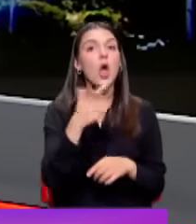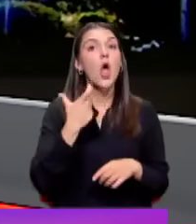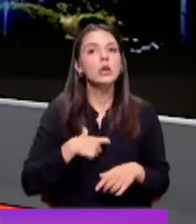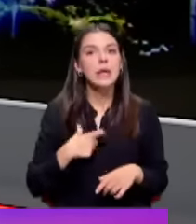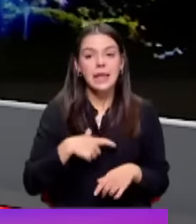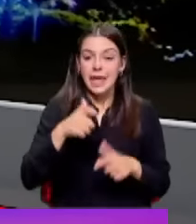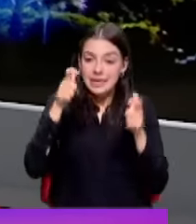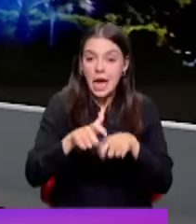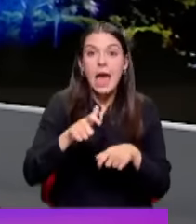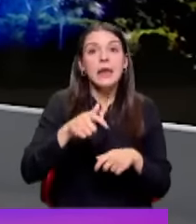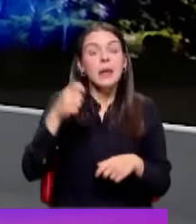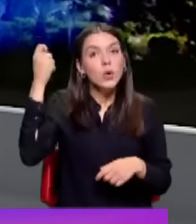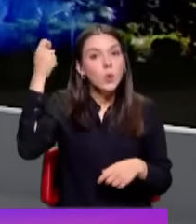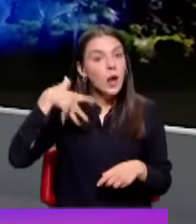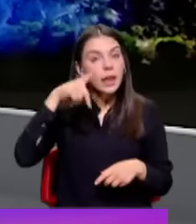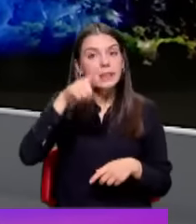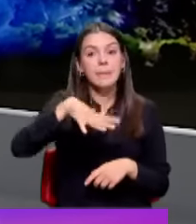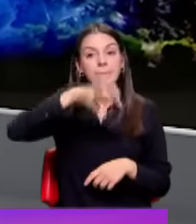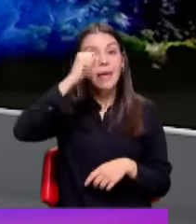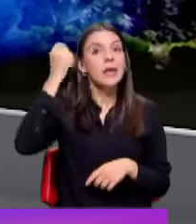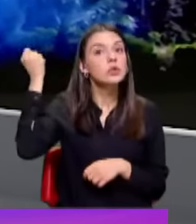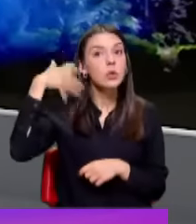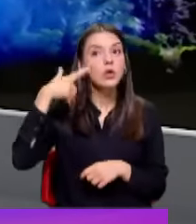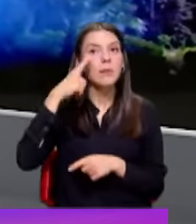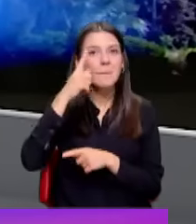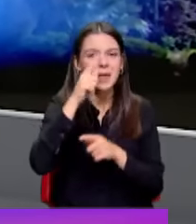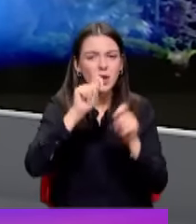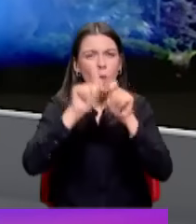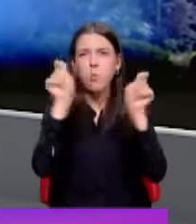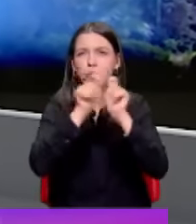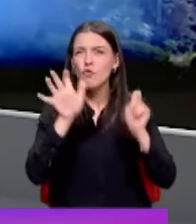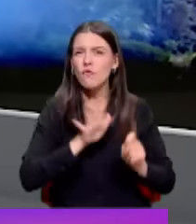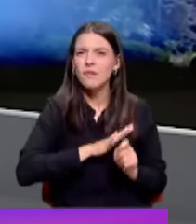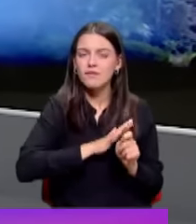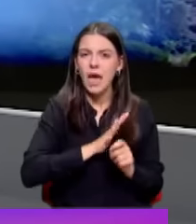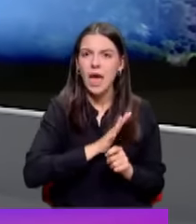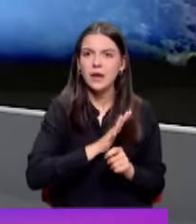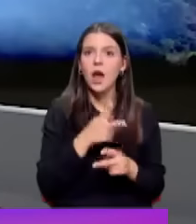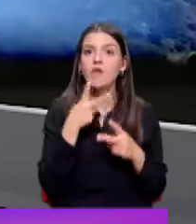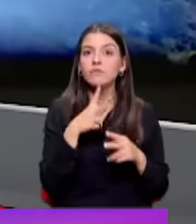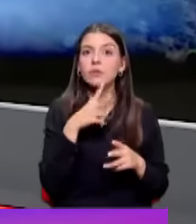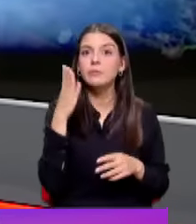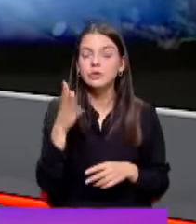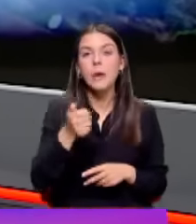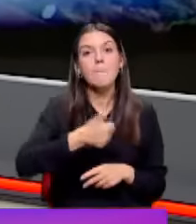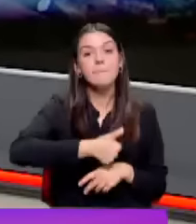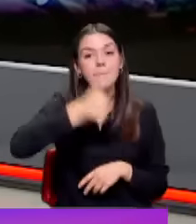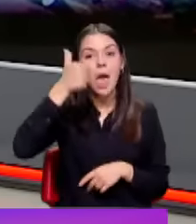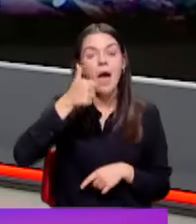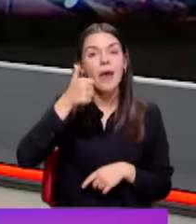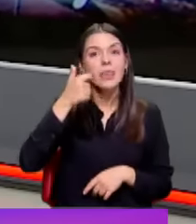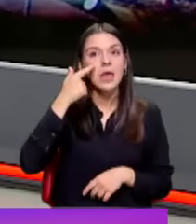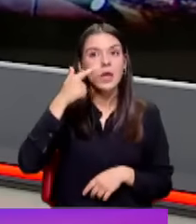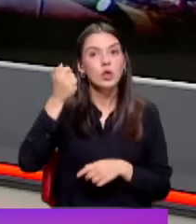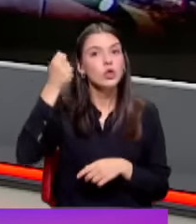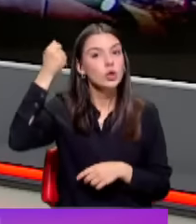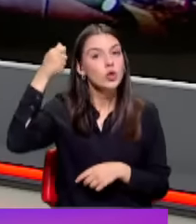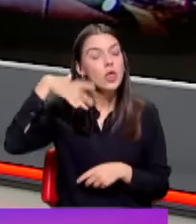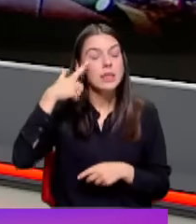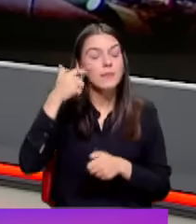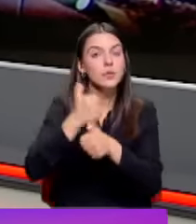yönetimle merkezi yönetim arasında bir kopukluk olduğunu dile getirmişti. Bakanlık yetkililerinin İzmir